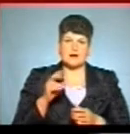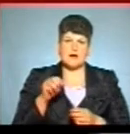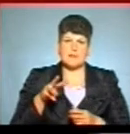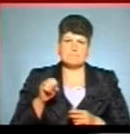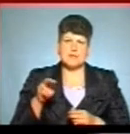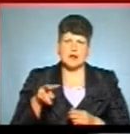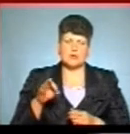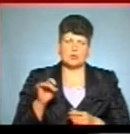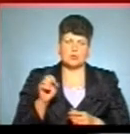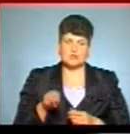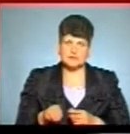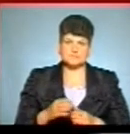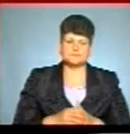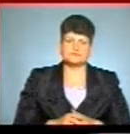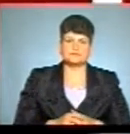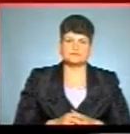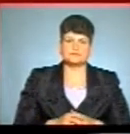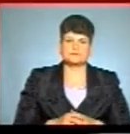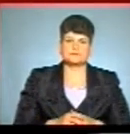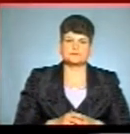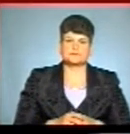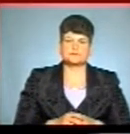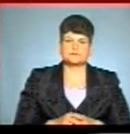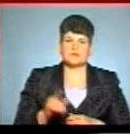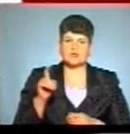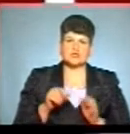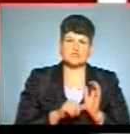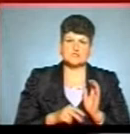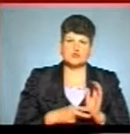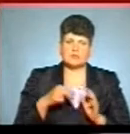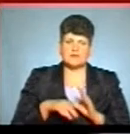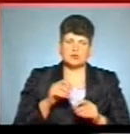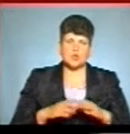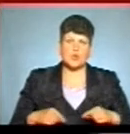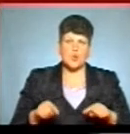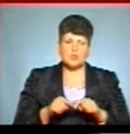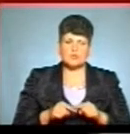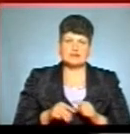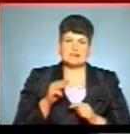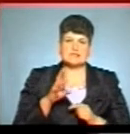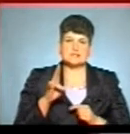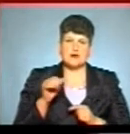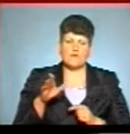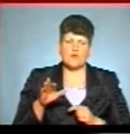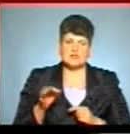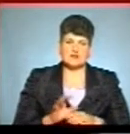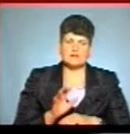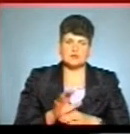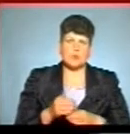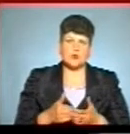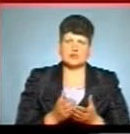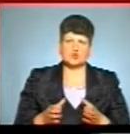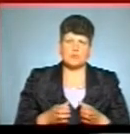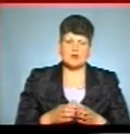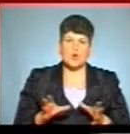«Об'єднання Самопоміч» у Тернопільській обласній раді. 167-й виборчий округ. Тарас Навольський, висунутий політичною